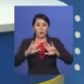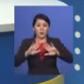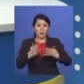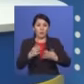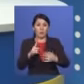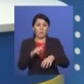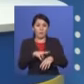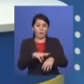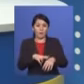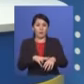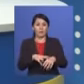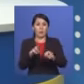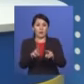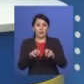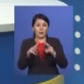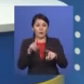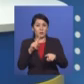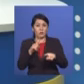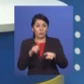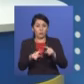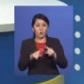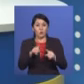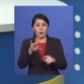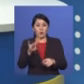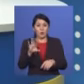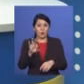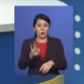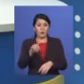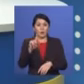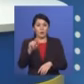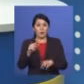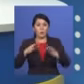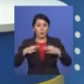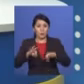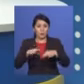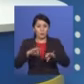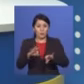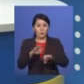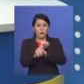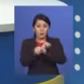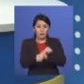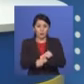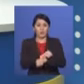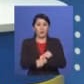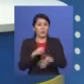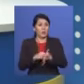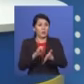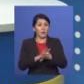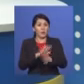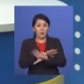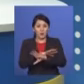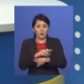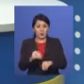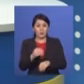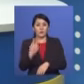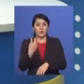орнына құзырлы органдар мен полиция мамандары лезде жетті. Ол жерден Audi 100 автокөлігін тоқтатып, салоннан тіркелмеген 2